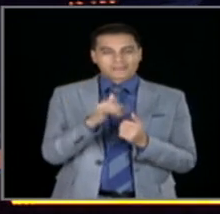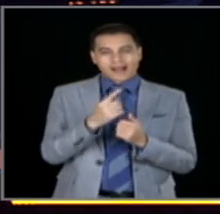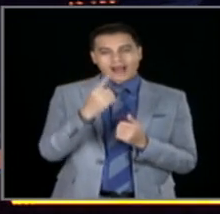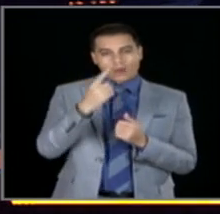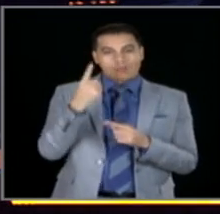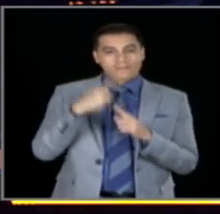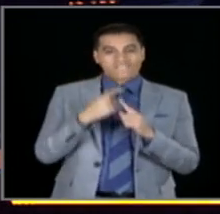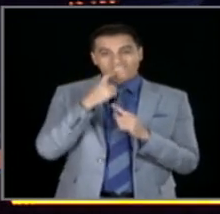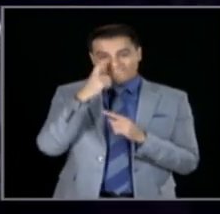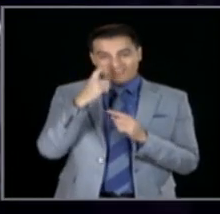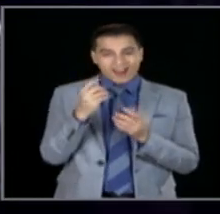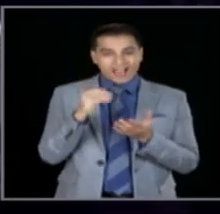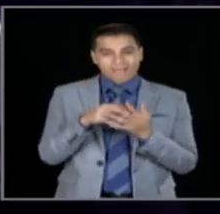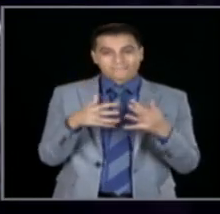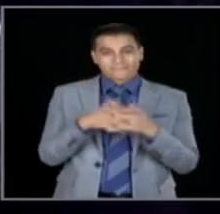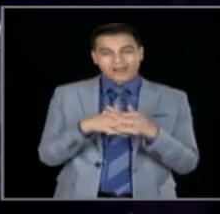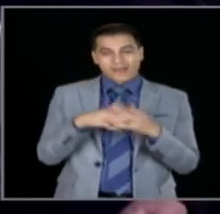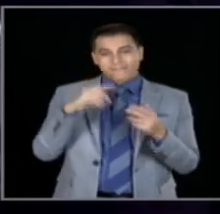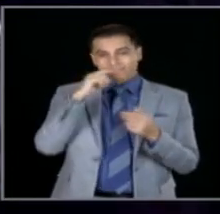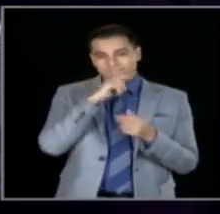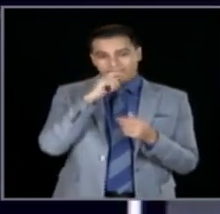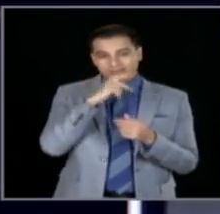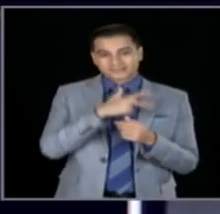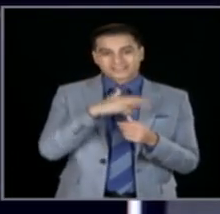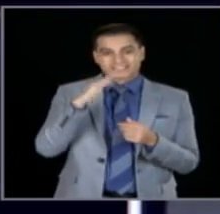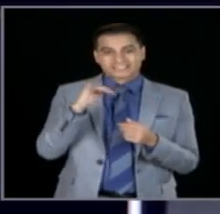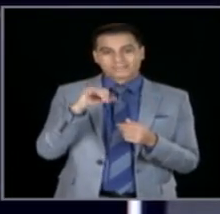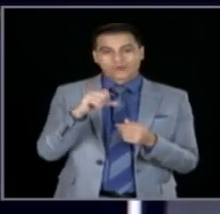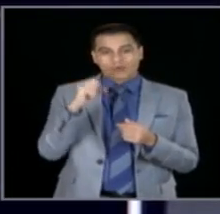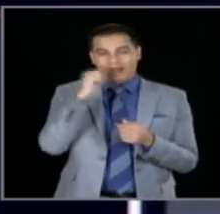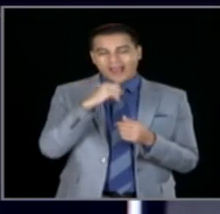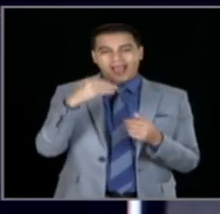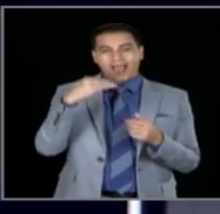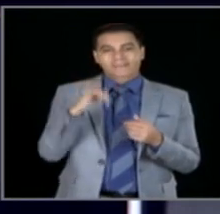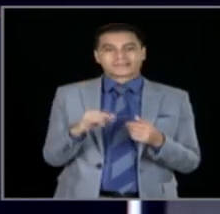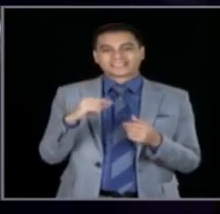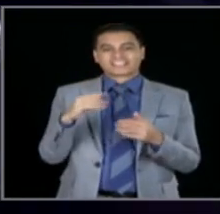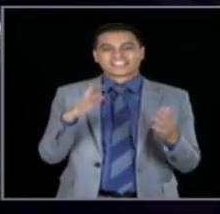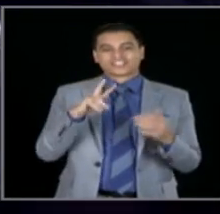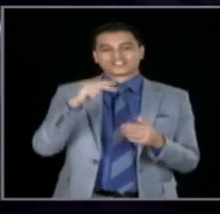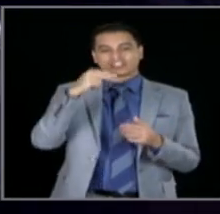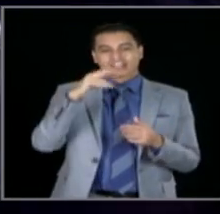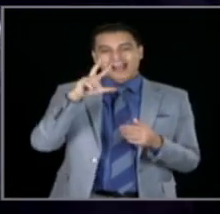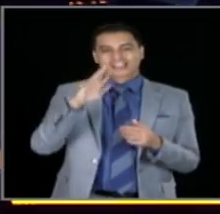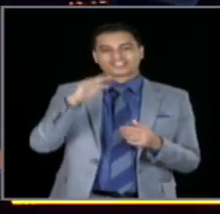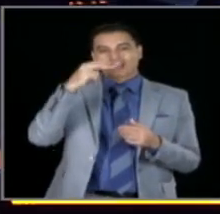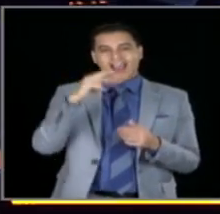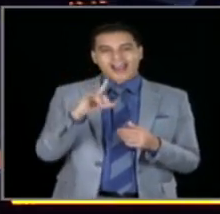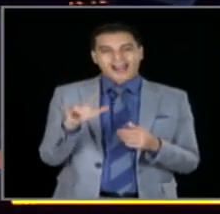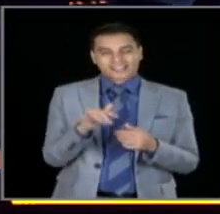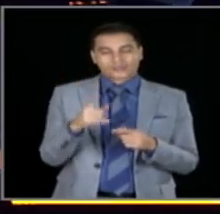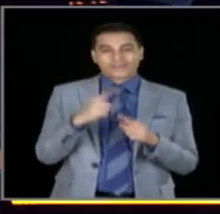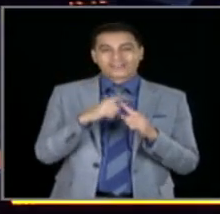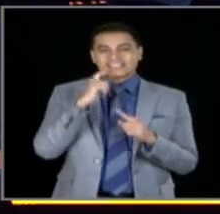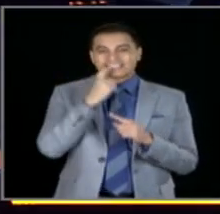هو الفنان الذي شارك سيمون غناء بتكلم جد حميد الشاعري مش محمد فؤاد كم عدد الاسنان